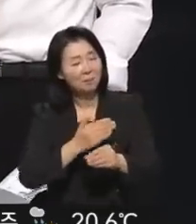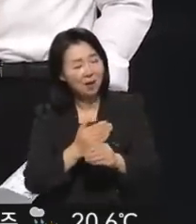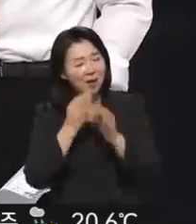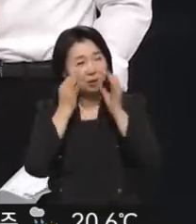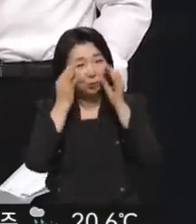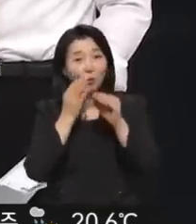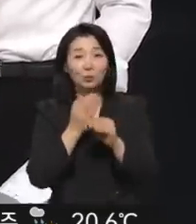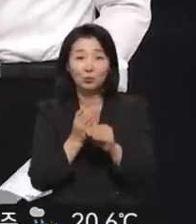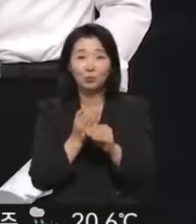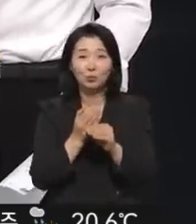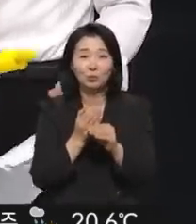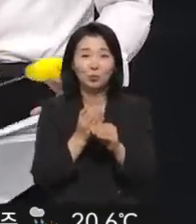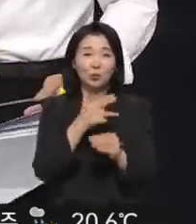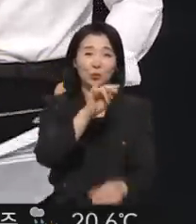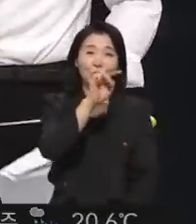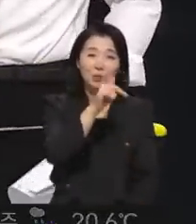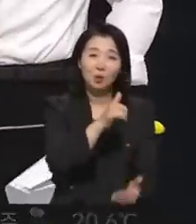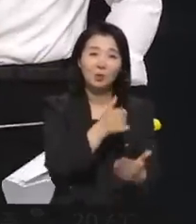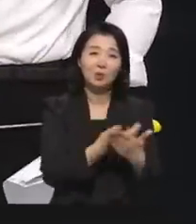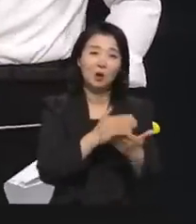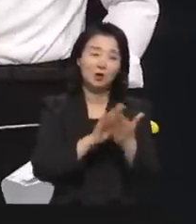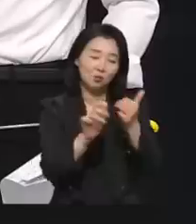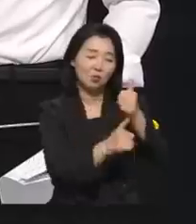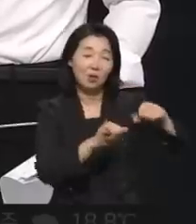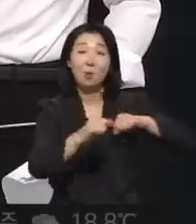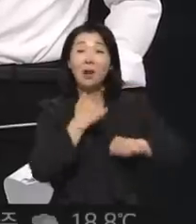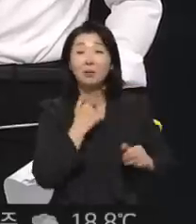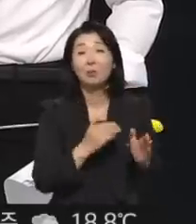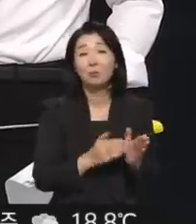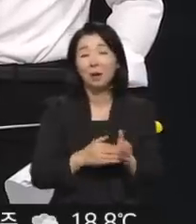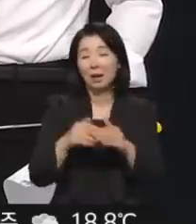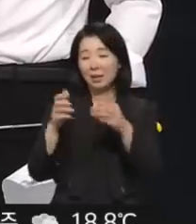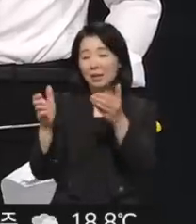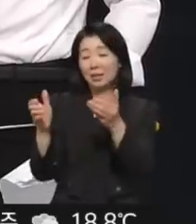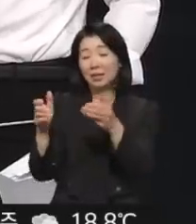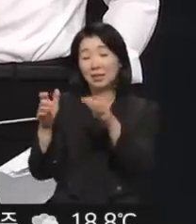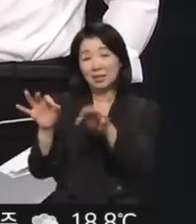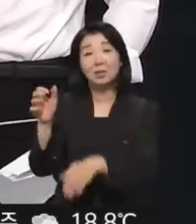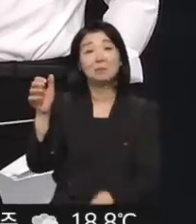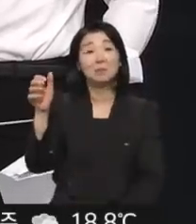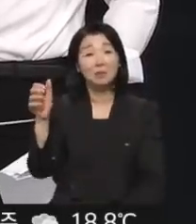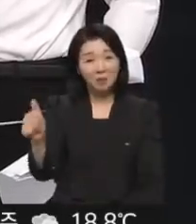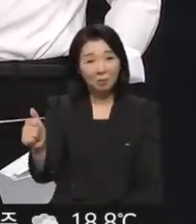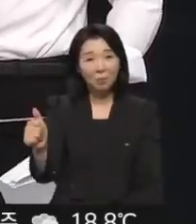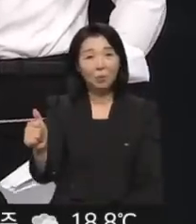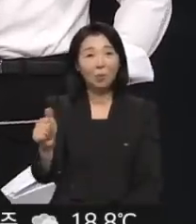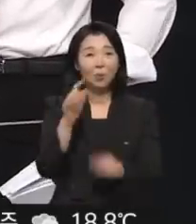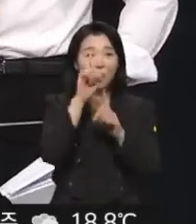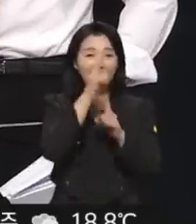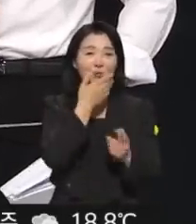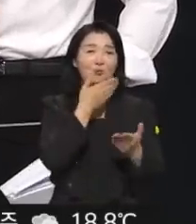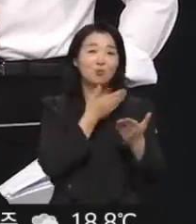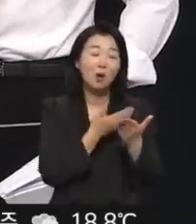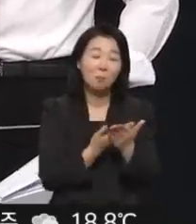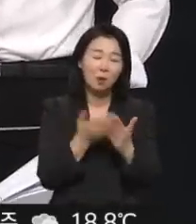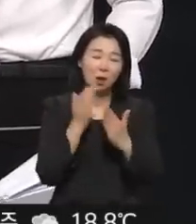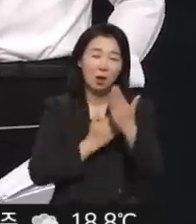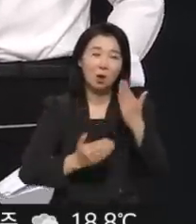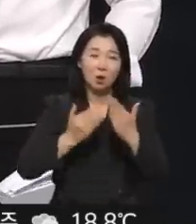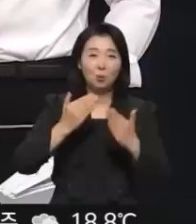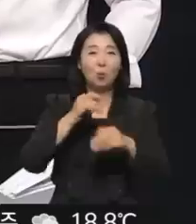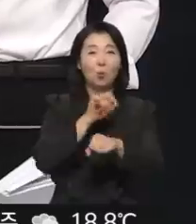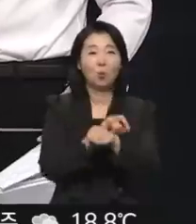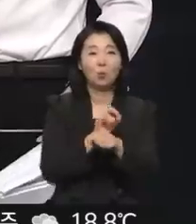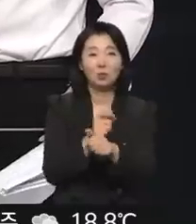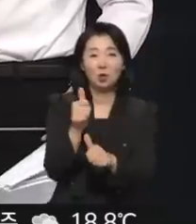위원장은 혁신위원으로 활동을 해왔었죠. 일단 김 대표는 이전 대표의 핵심 정책이었던 공직 후보자 기초